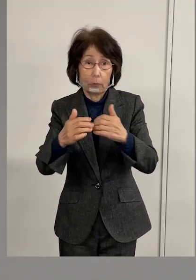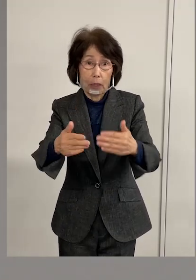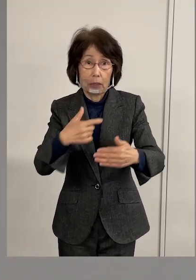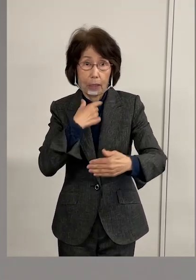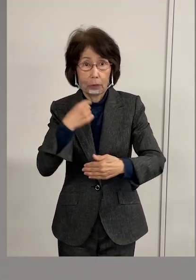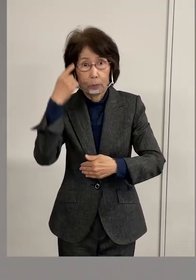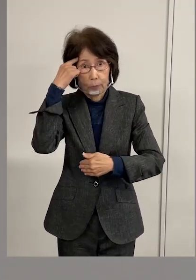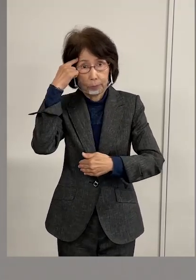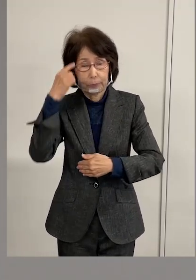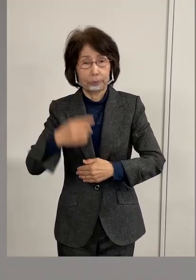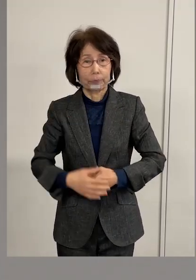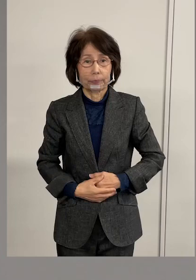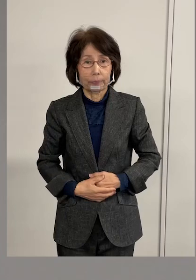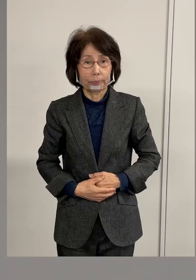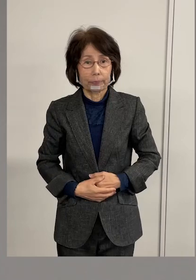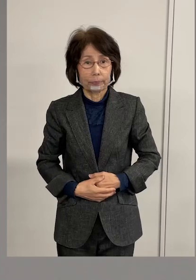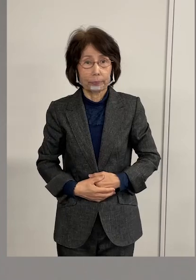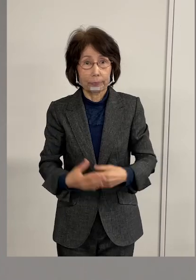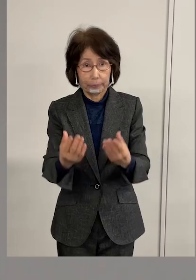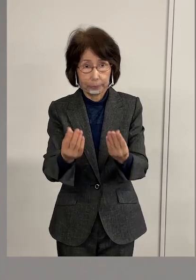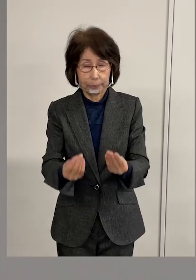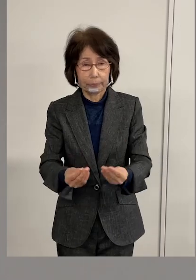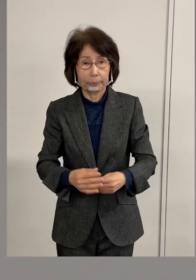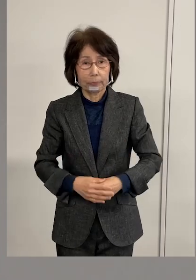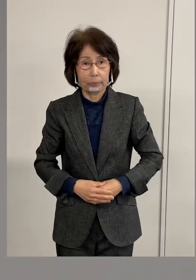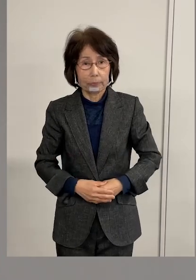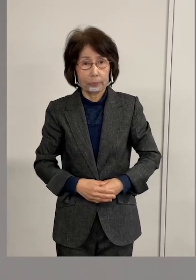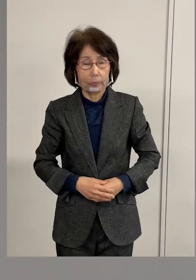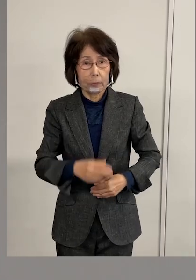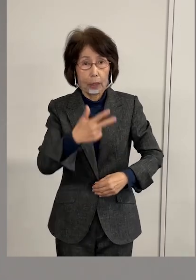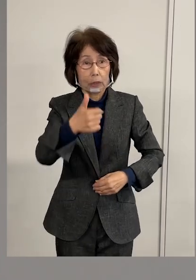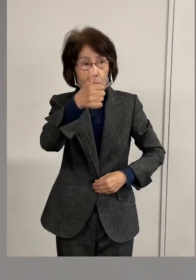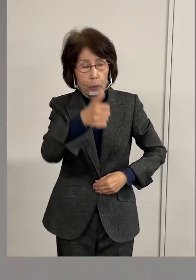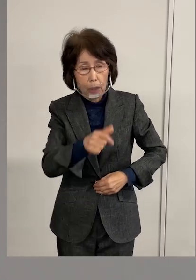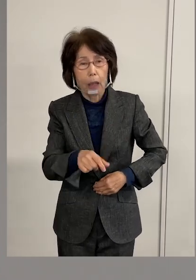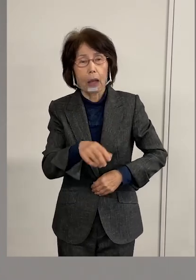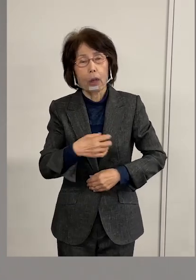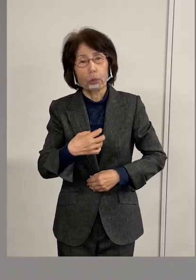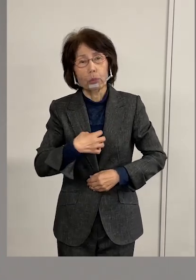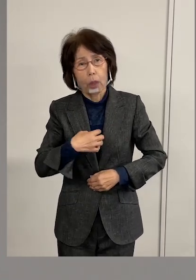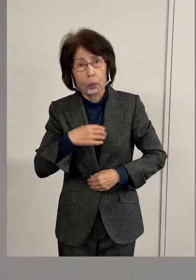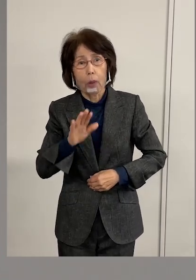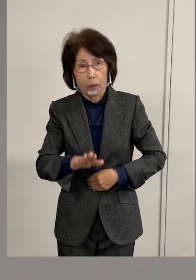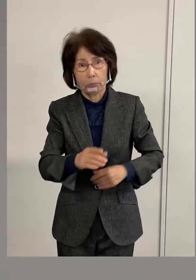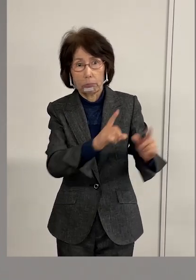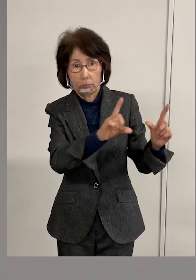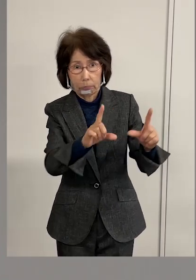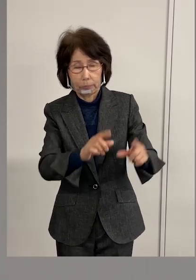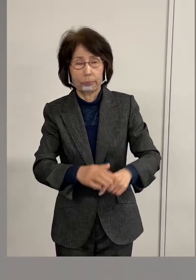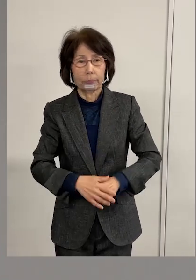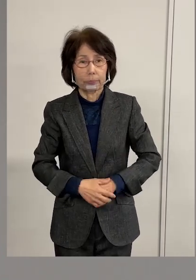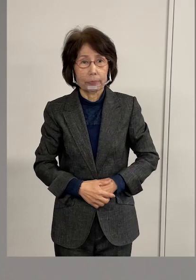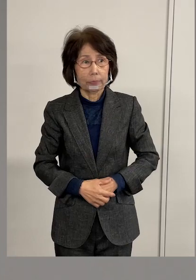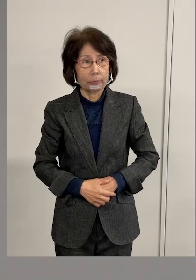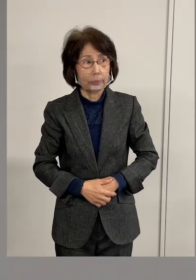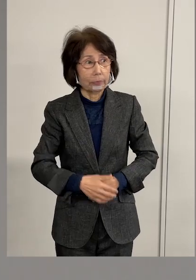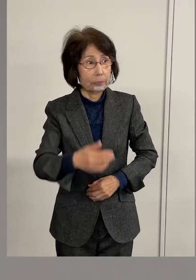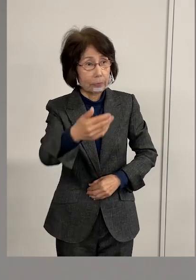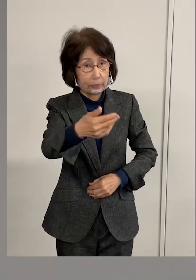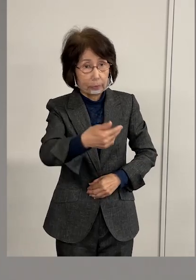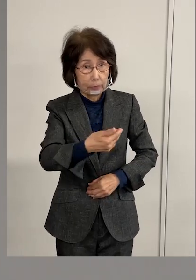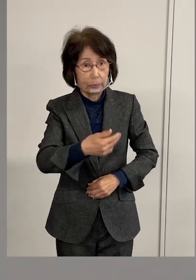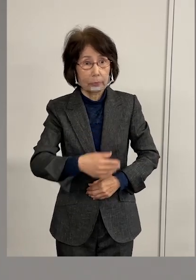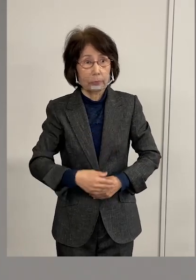です。 ちょっとそこの不安はちょっとあります。まだ。はい。 すいません。先ほどの言葉で、高齢